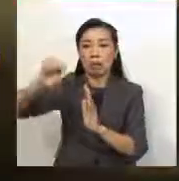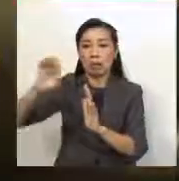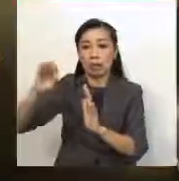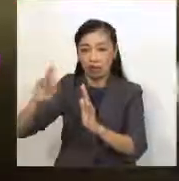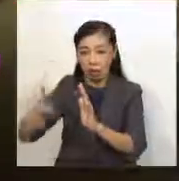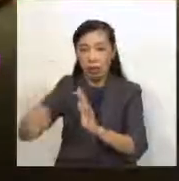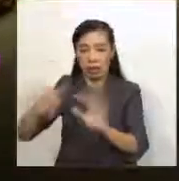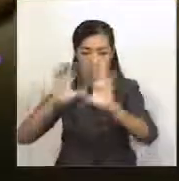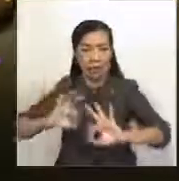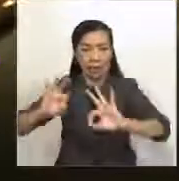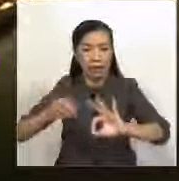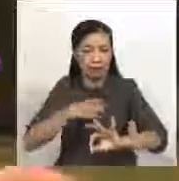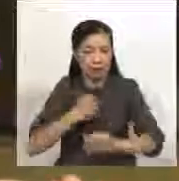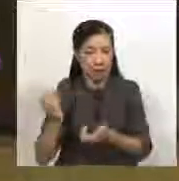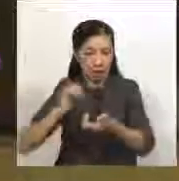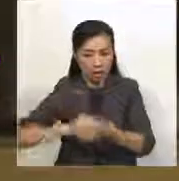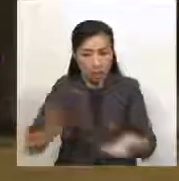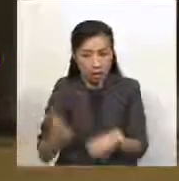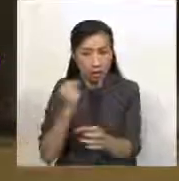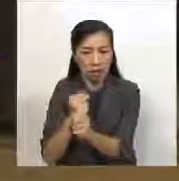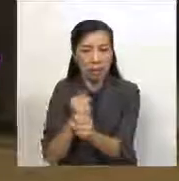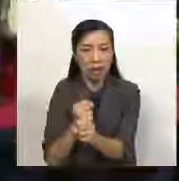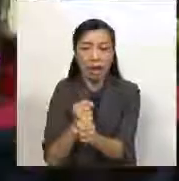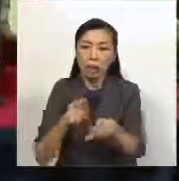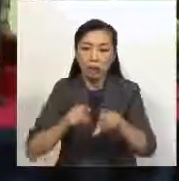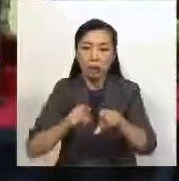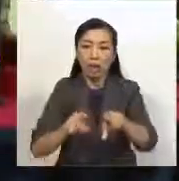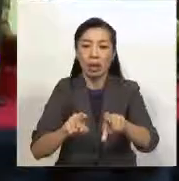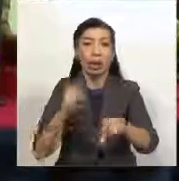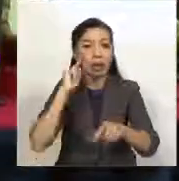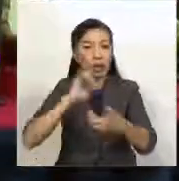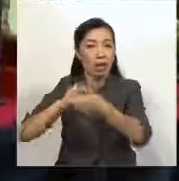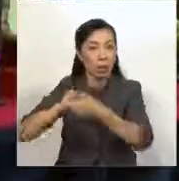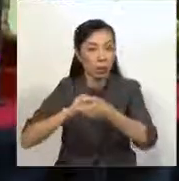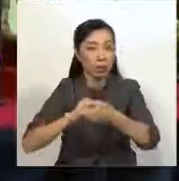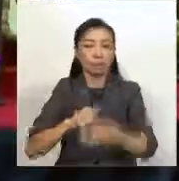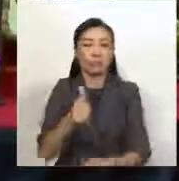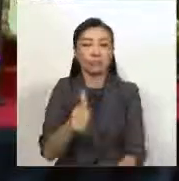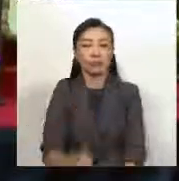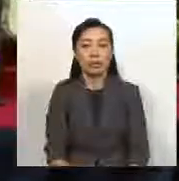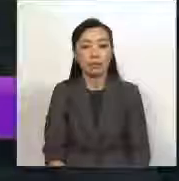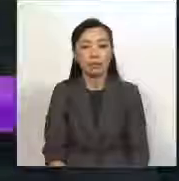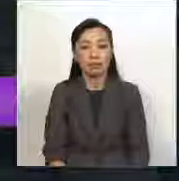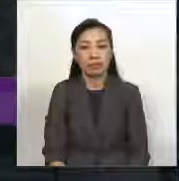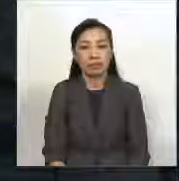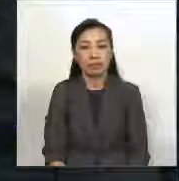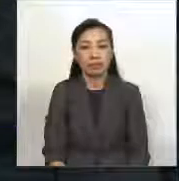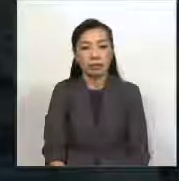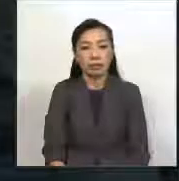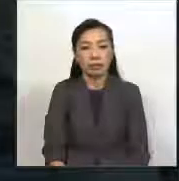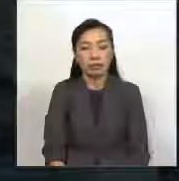พันธ์และความร่วมมือส่งเสริมบทบาทการทำงานของอาเซียนเพื่อเสริมสร้างความร่วมมือในภูมิภา